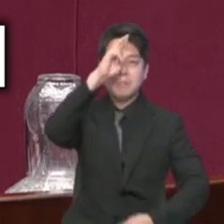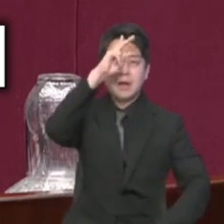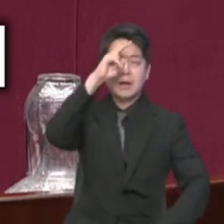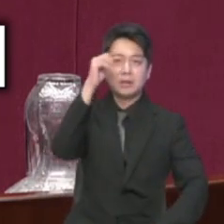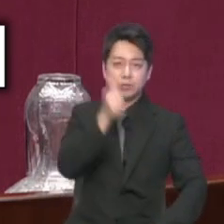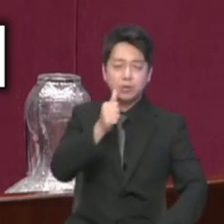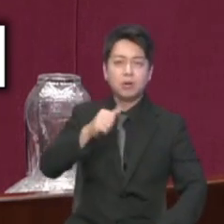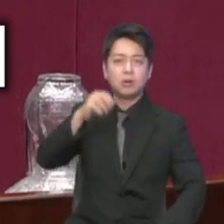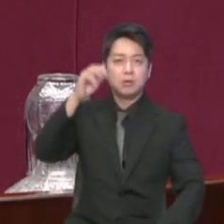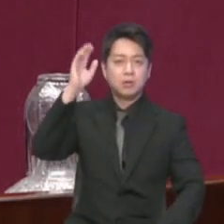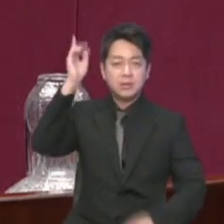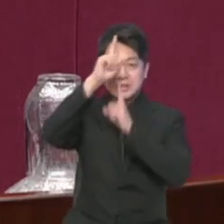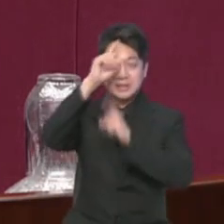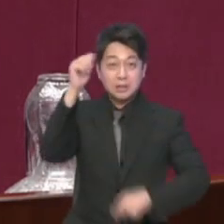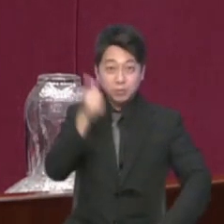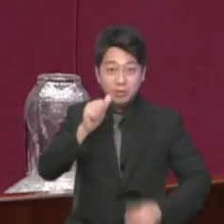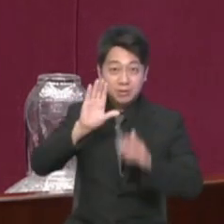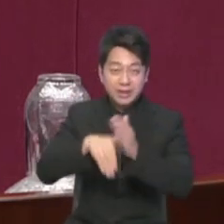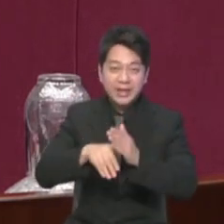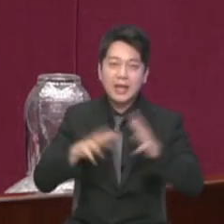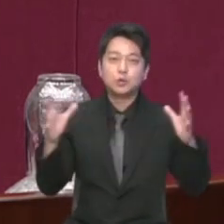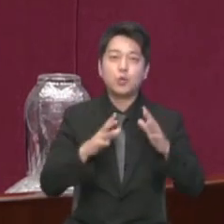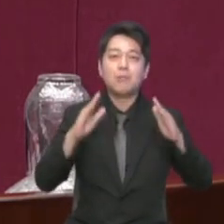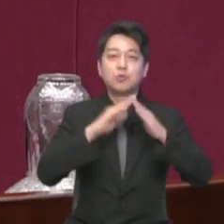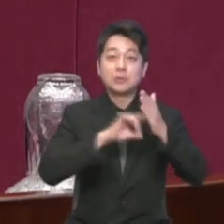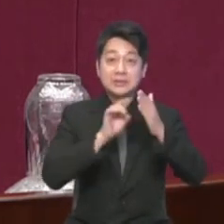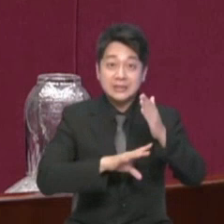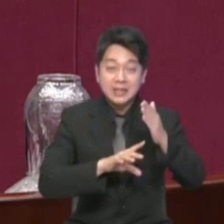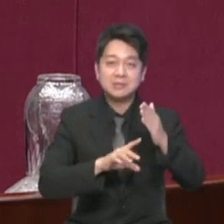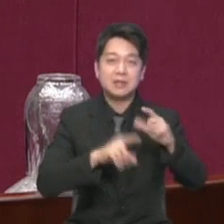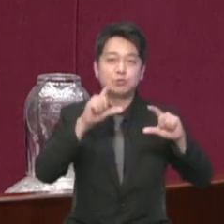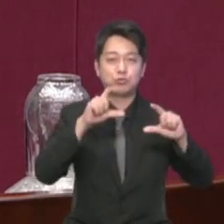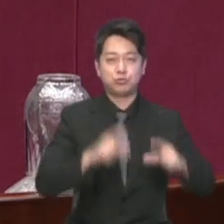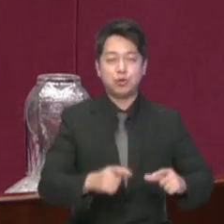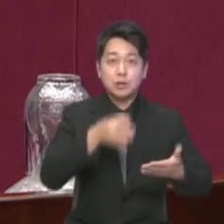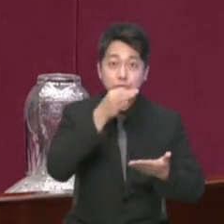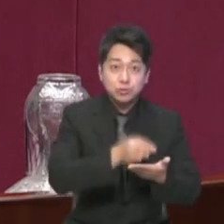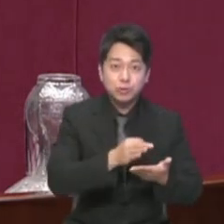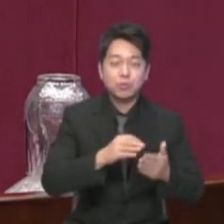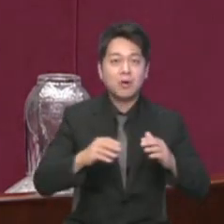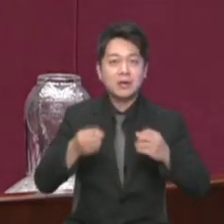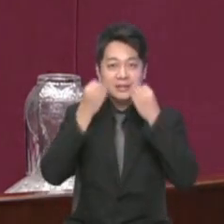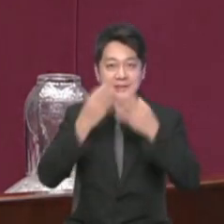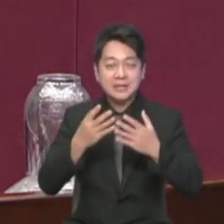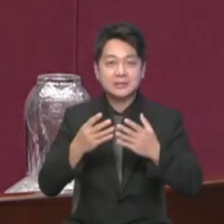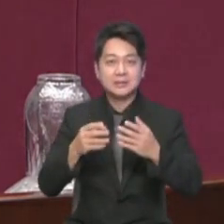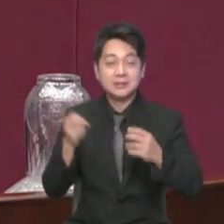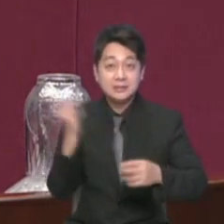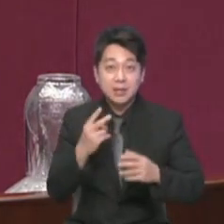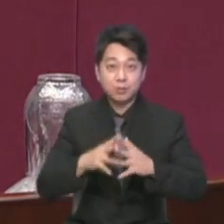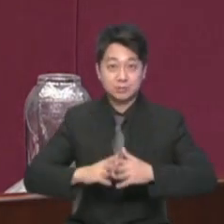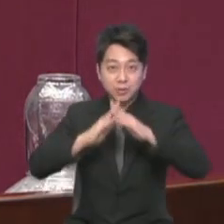경기 부양 정책에 따라서 종부세를 완화하고 초과이익 환수제를 폐지하고 재건축을 규제를 완화하고